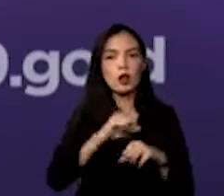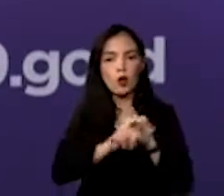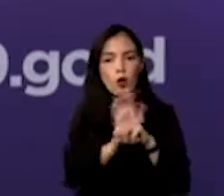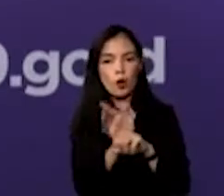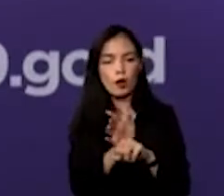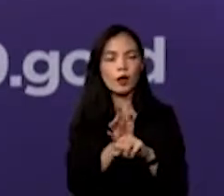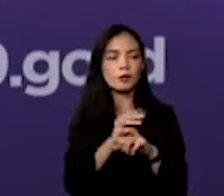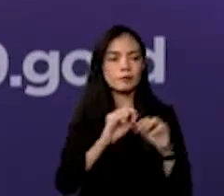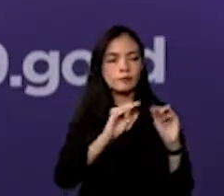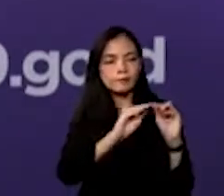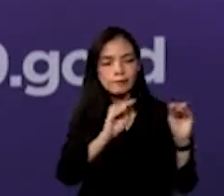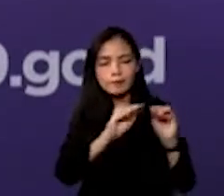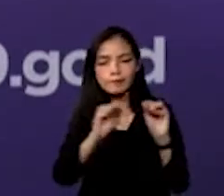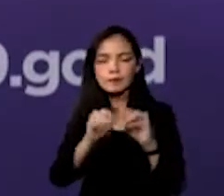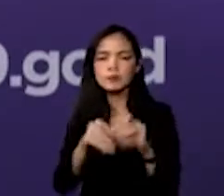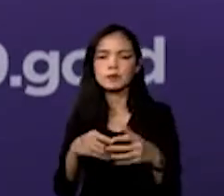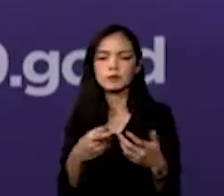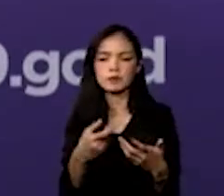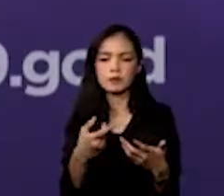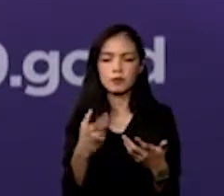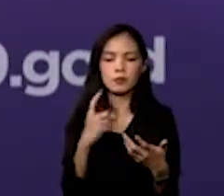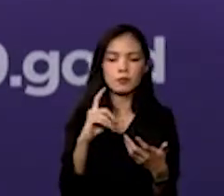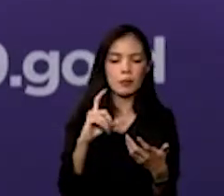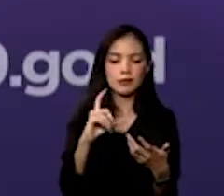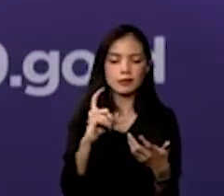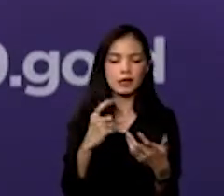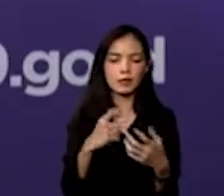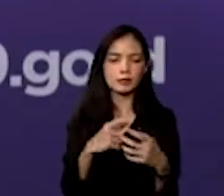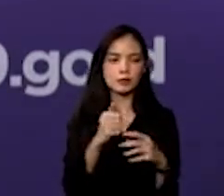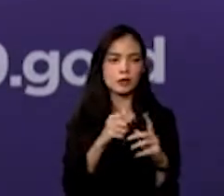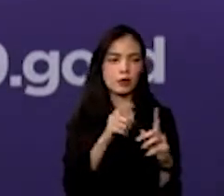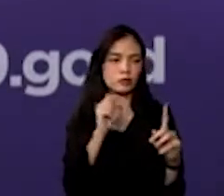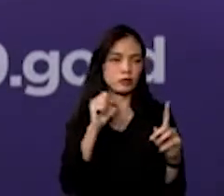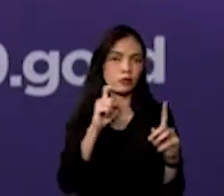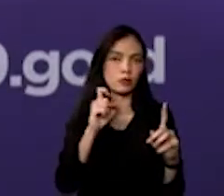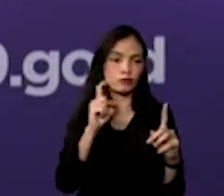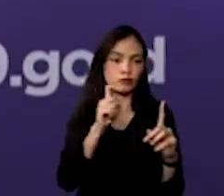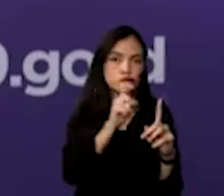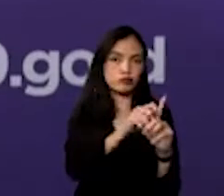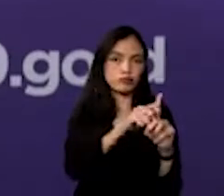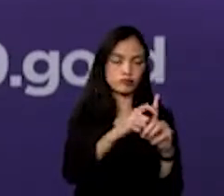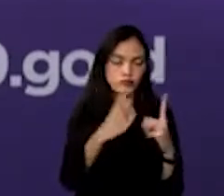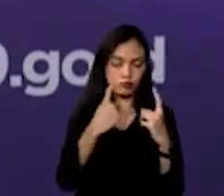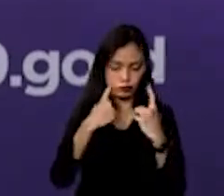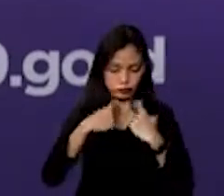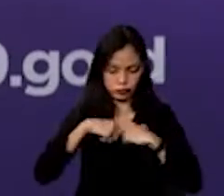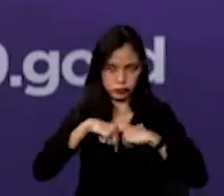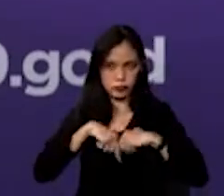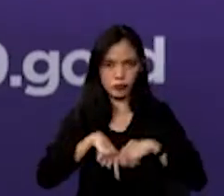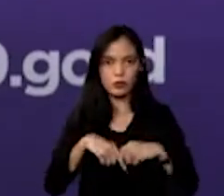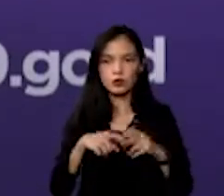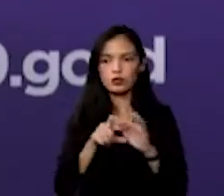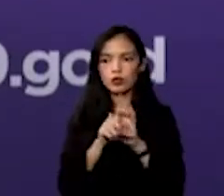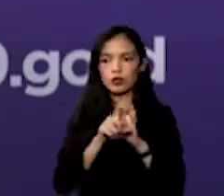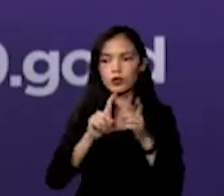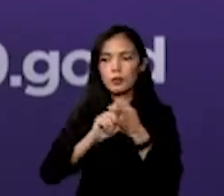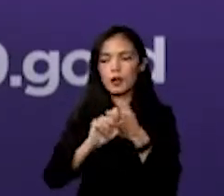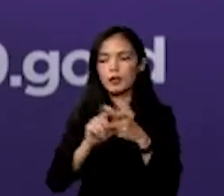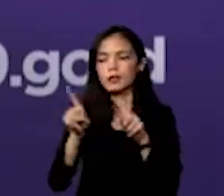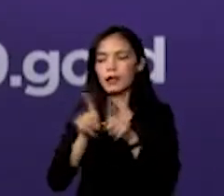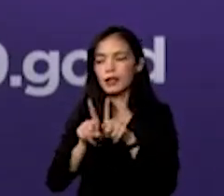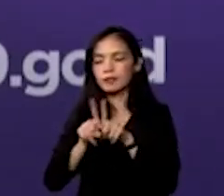bagaimana sih covid itu bisa masuk ke kita yaitu dari teman dekat begini sehingga